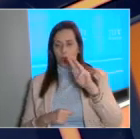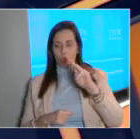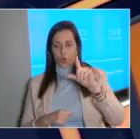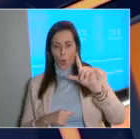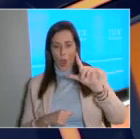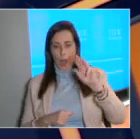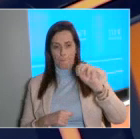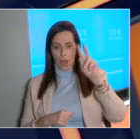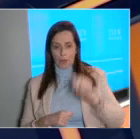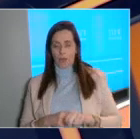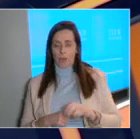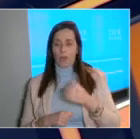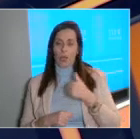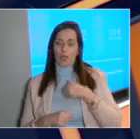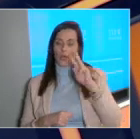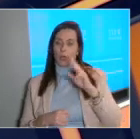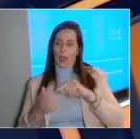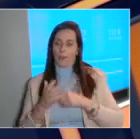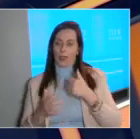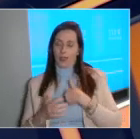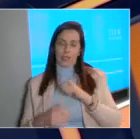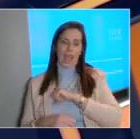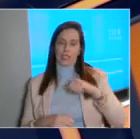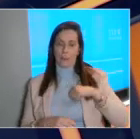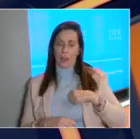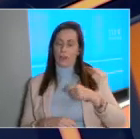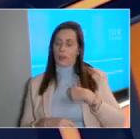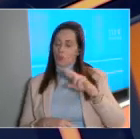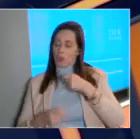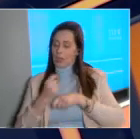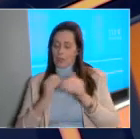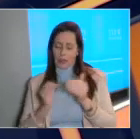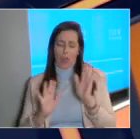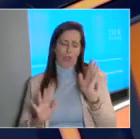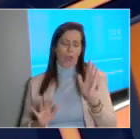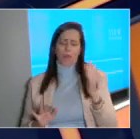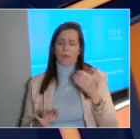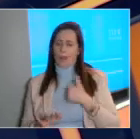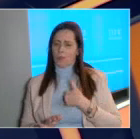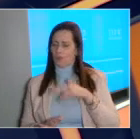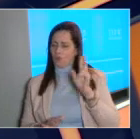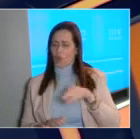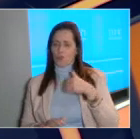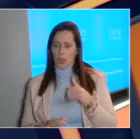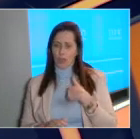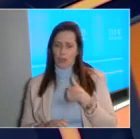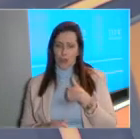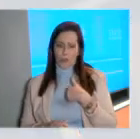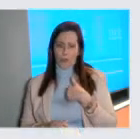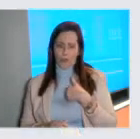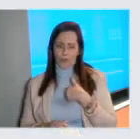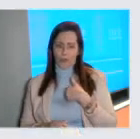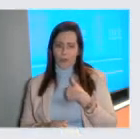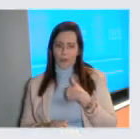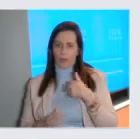שולמנים, אנחנו קוראים... אני שולמן, הכוונה היא, אני עצמאי. אני בעל עסק קטן בישראל, אני בעל